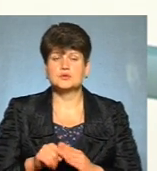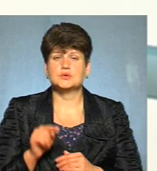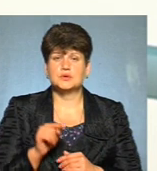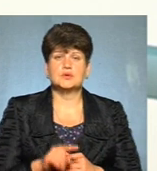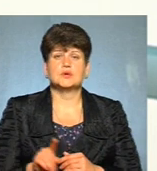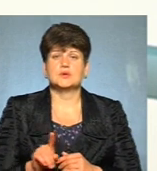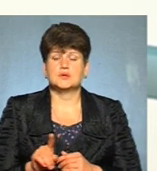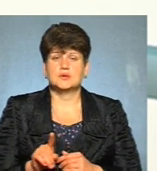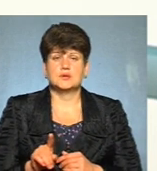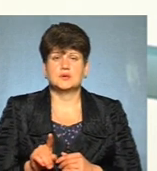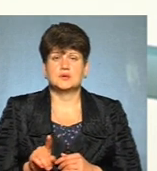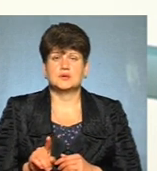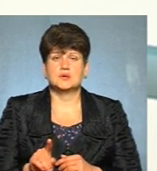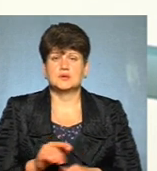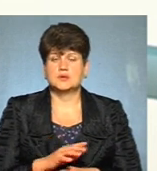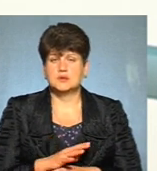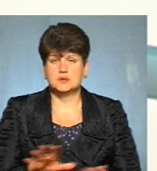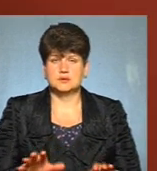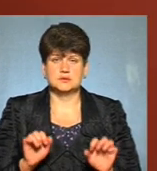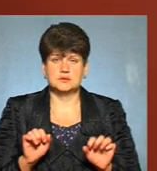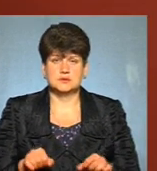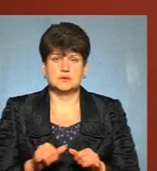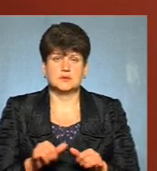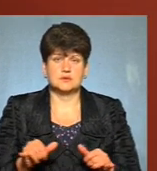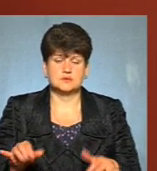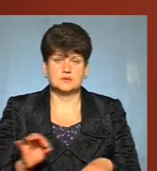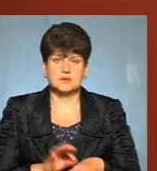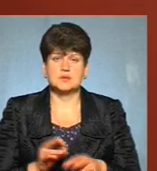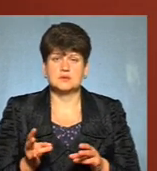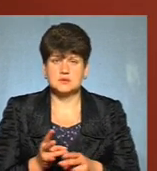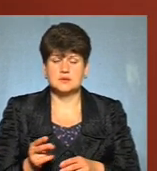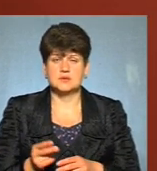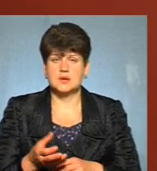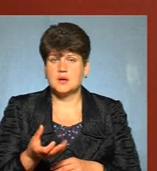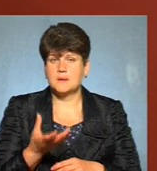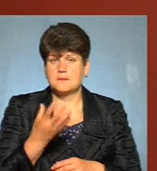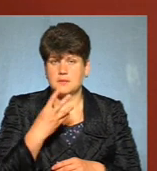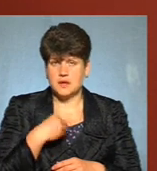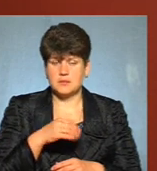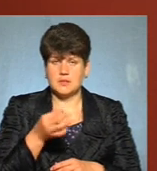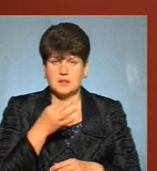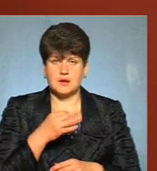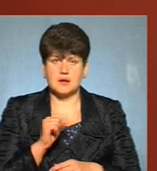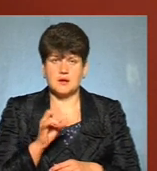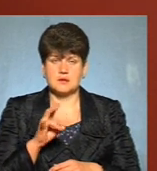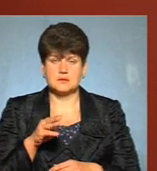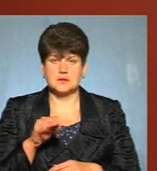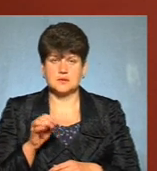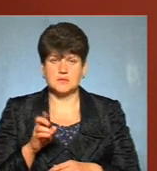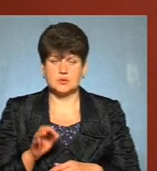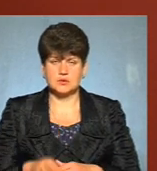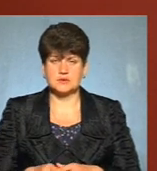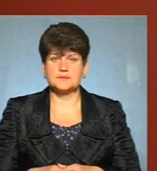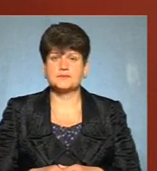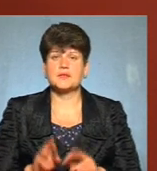запобігти можливому розвитку хвороби, треба профілактично приймати антибіотики. Як вберегтися